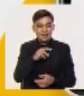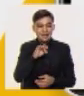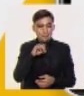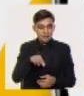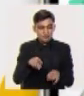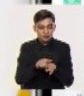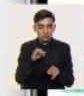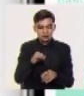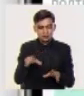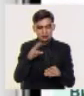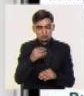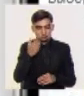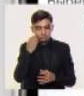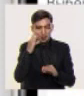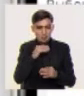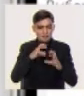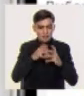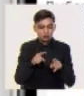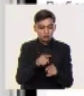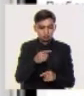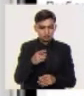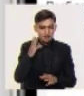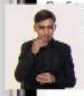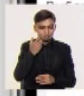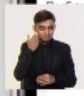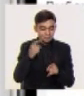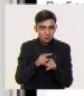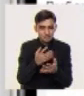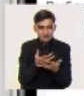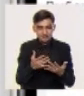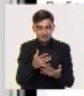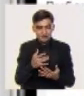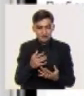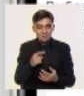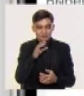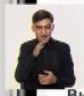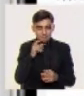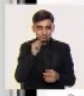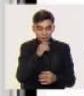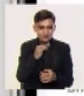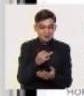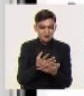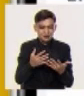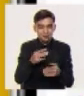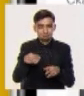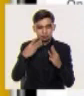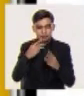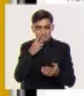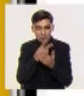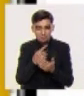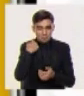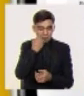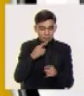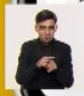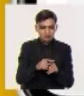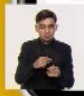уникальная услуга даже по мировым меркам, благодаря возможности двойной идентификации клиента. Помимо привычного видеоподтверждения личности, можно